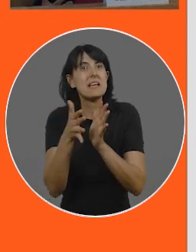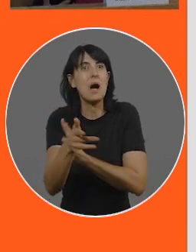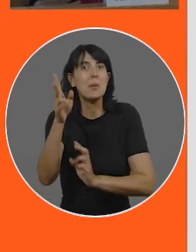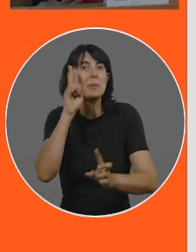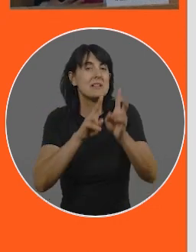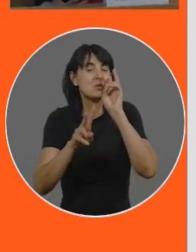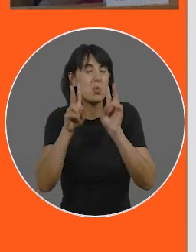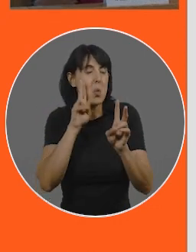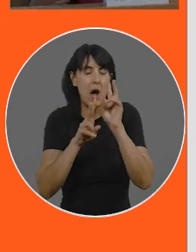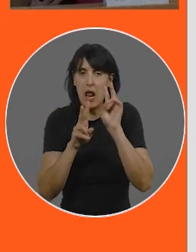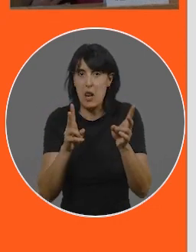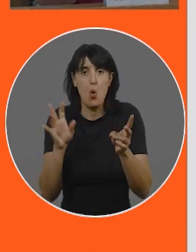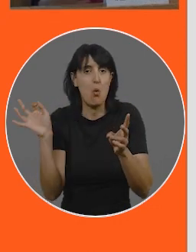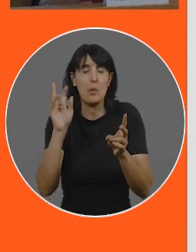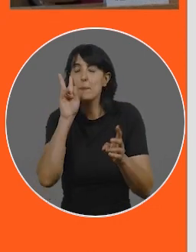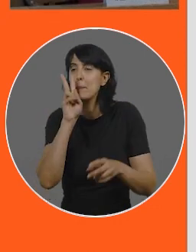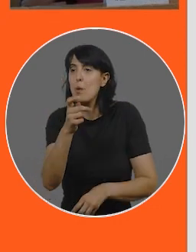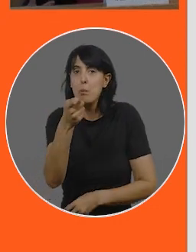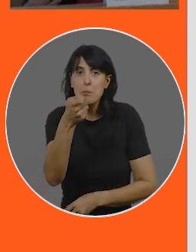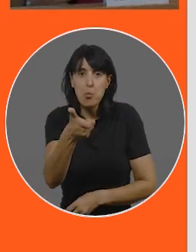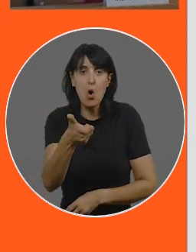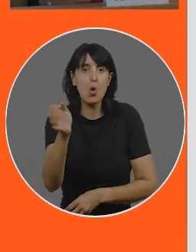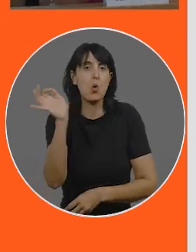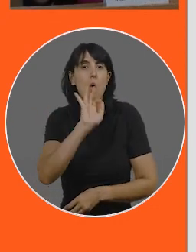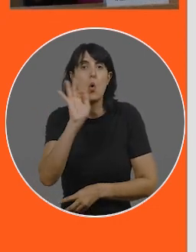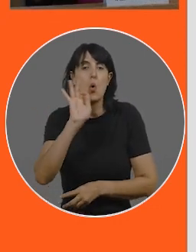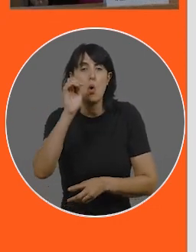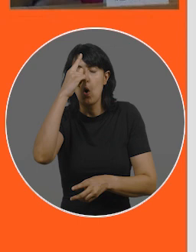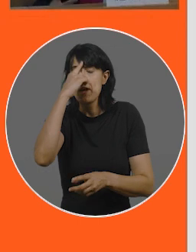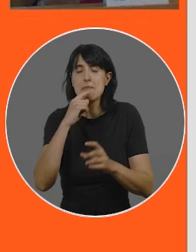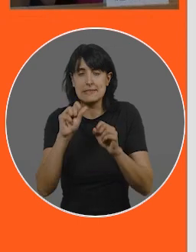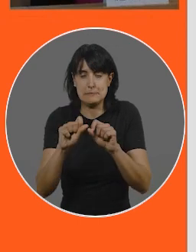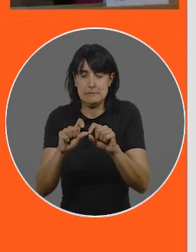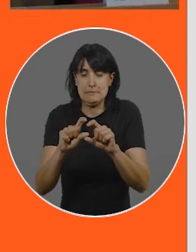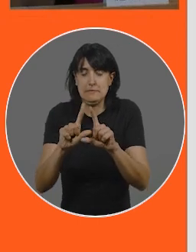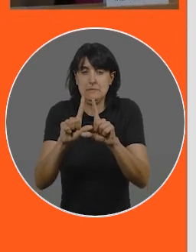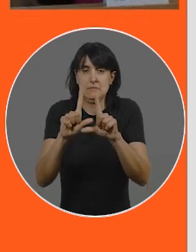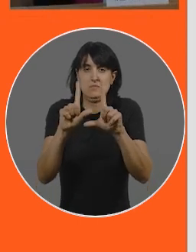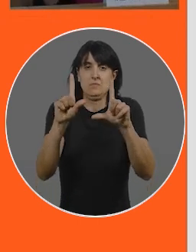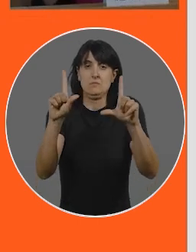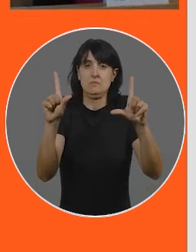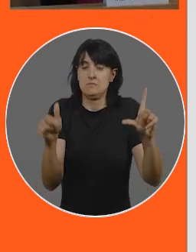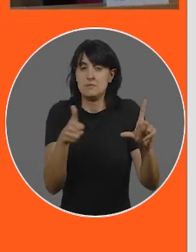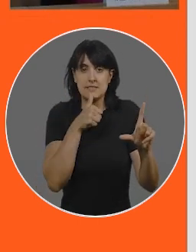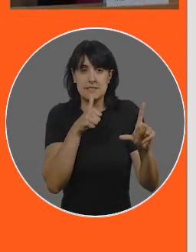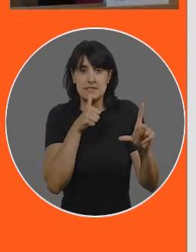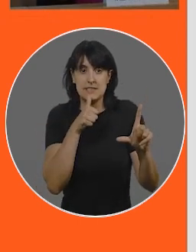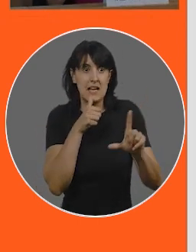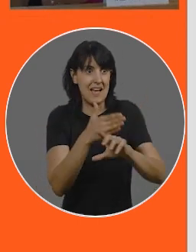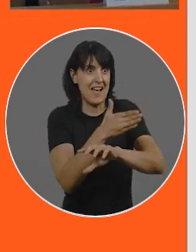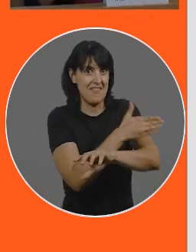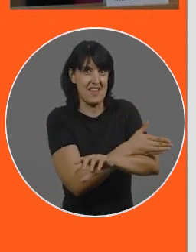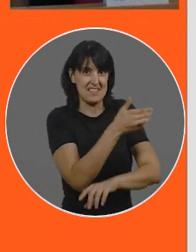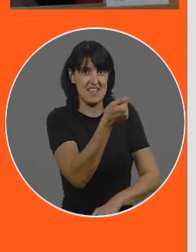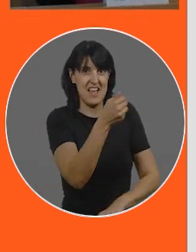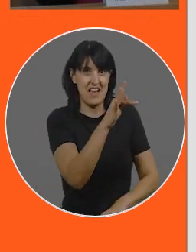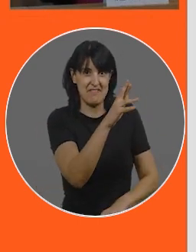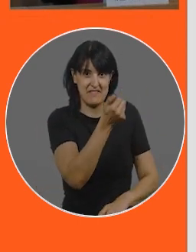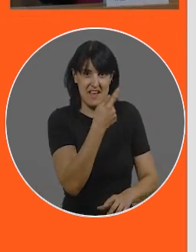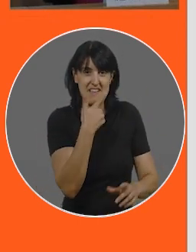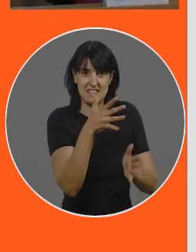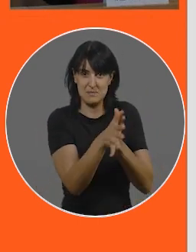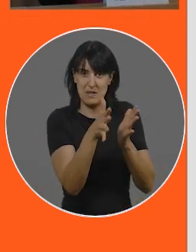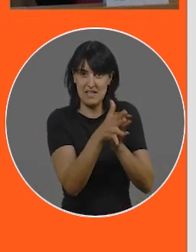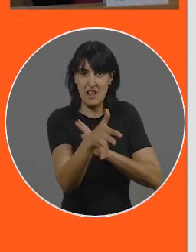més visuals perquè una persona que no hi veu o hi veu molt poc o en aquell moment no se li ha carregat la imatge o bueno, tots els exemples que ha posat l'Afra que m'han agradat molt,